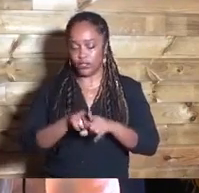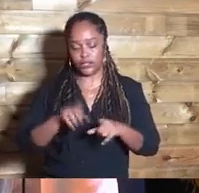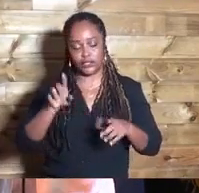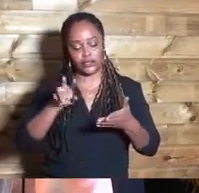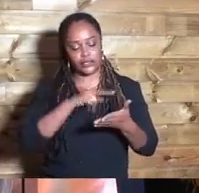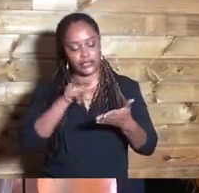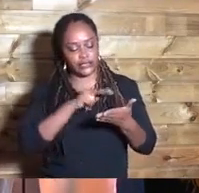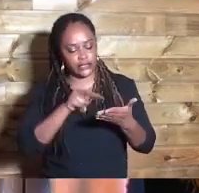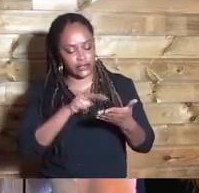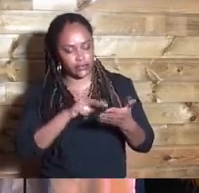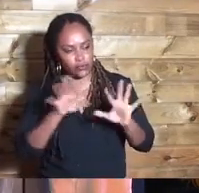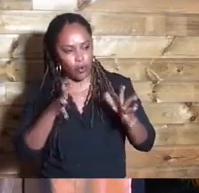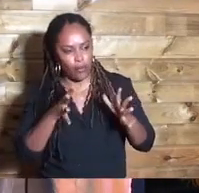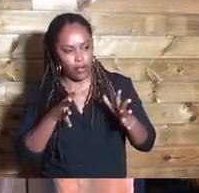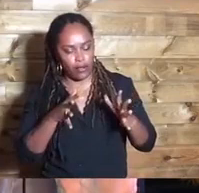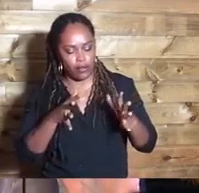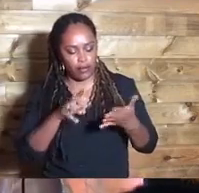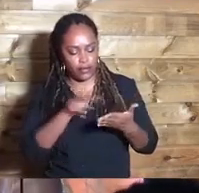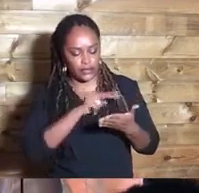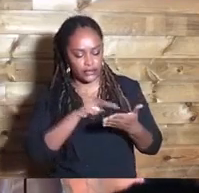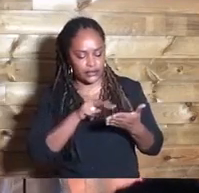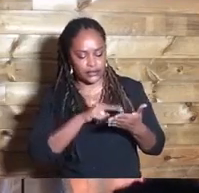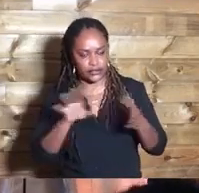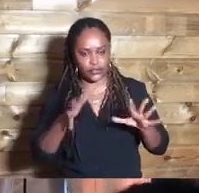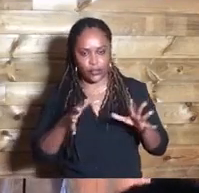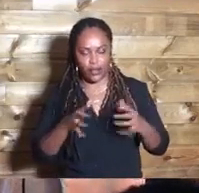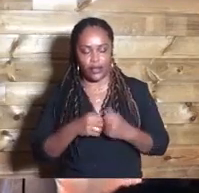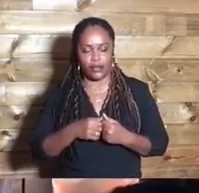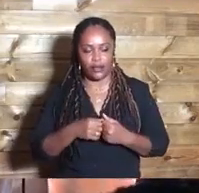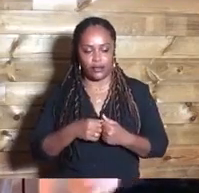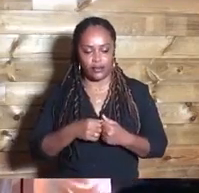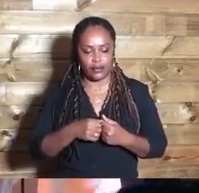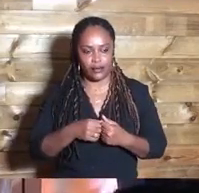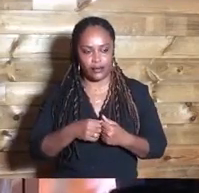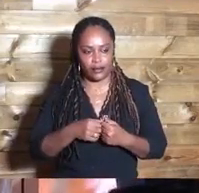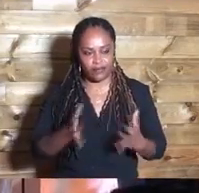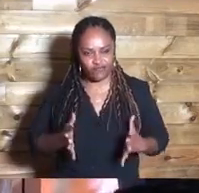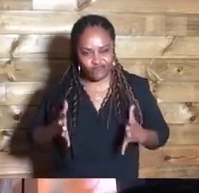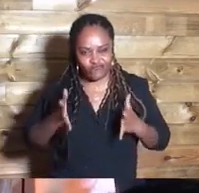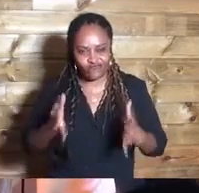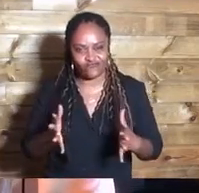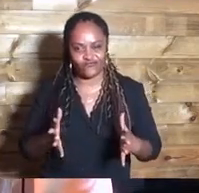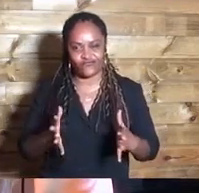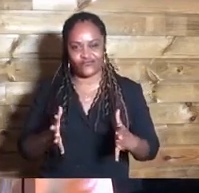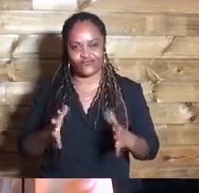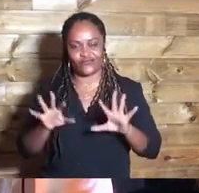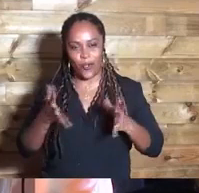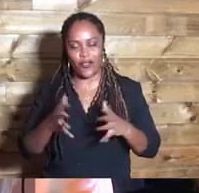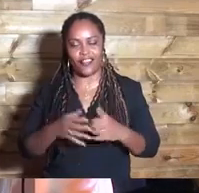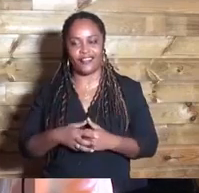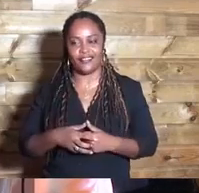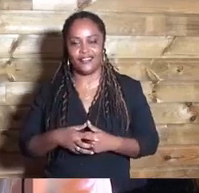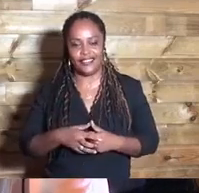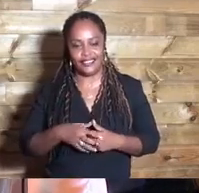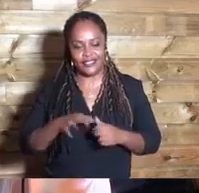de déterminer les autres, excusez-moi, la façon d'Oni de déterminer les autres et la façon